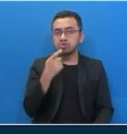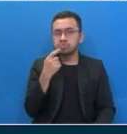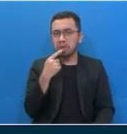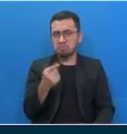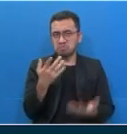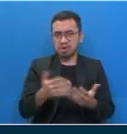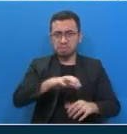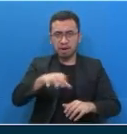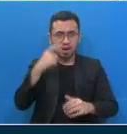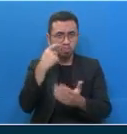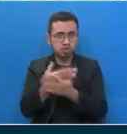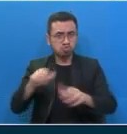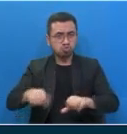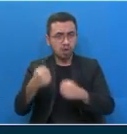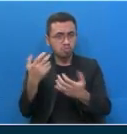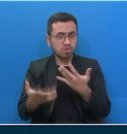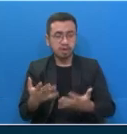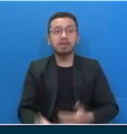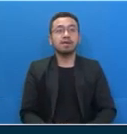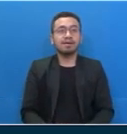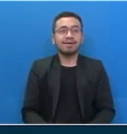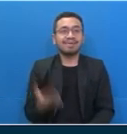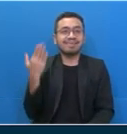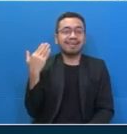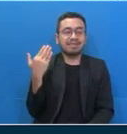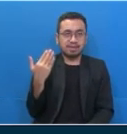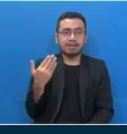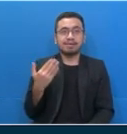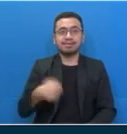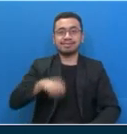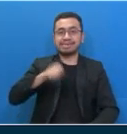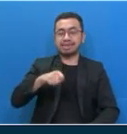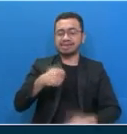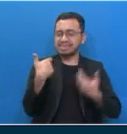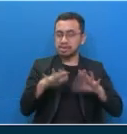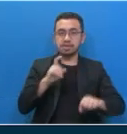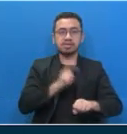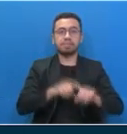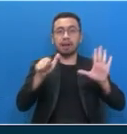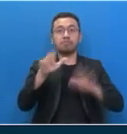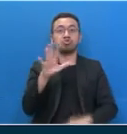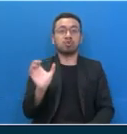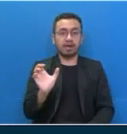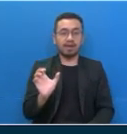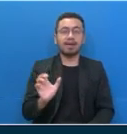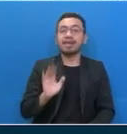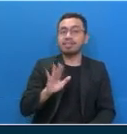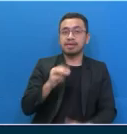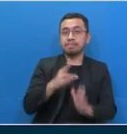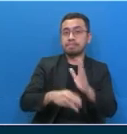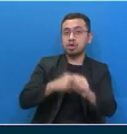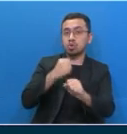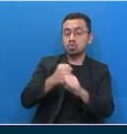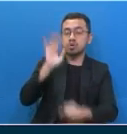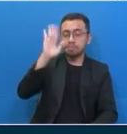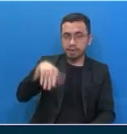Sidangnya sudah selesai sejak pukul 6 sore tadi, nanti akan dilanjutkan Senin pekan depan masih dari saksi ahli dari pihak jaksa penuntut umum.